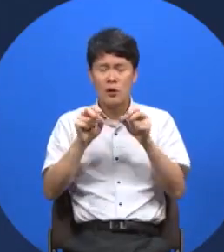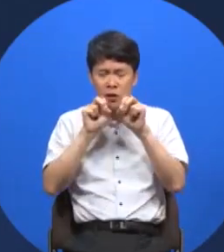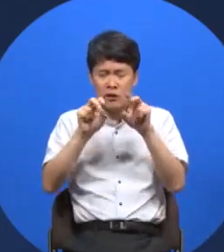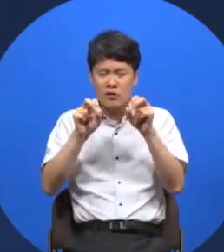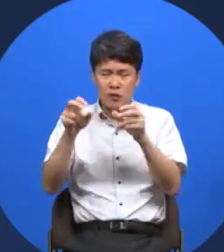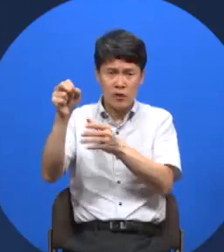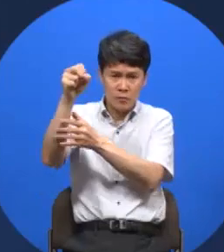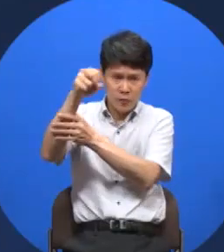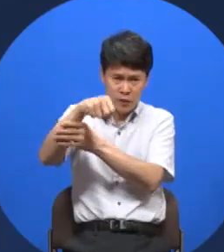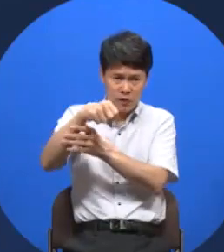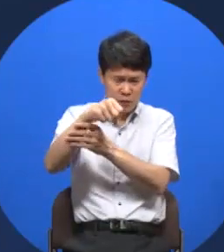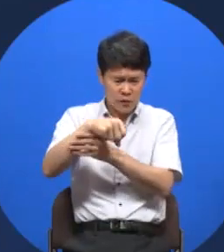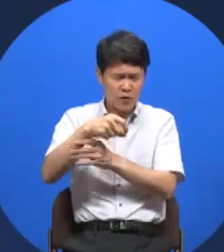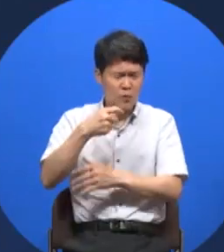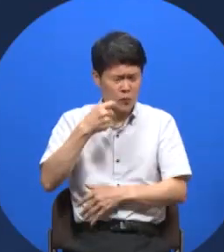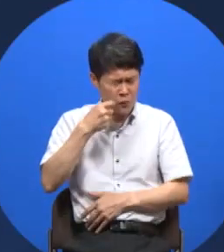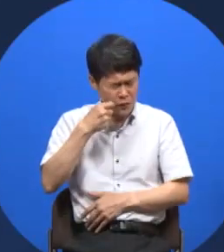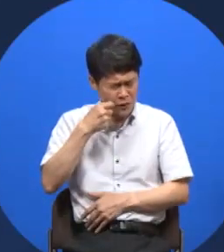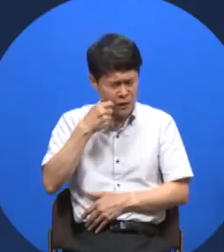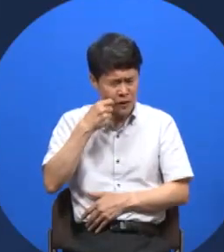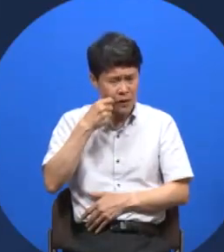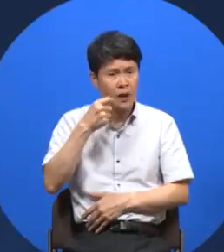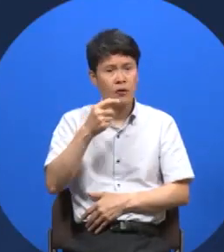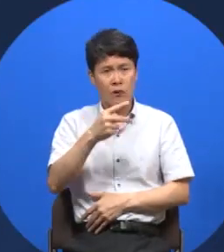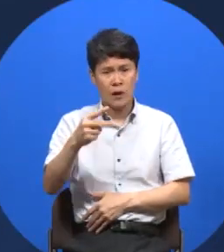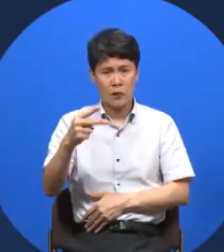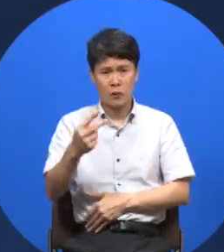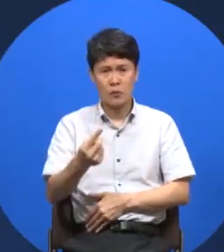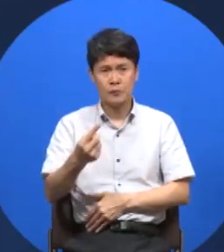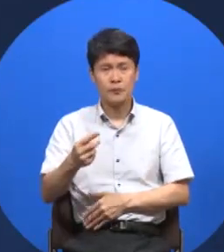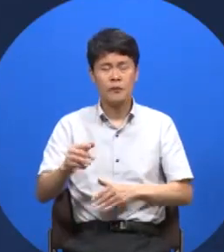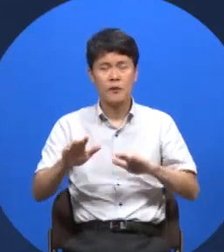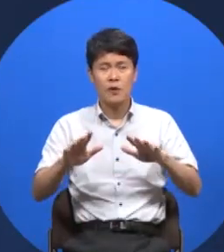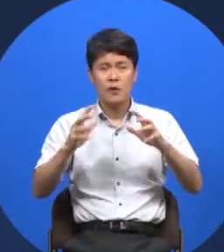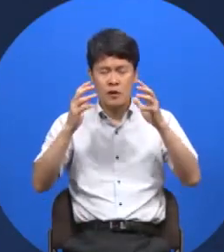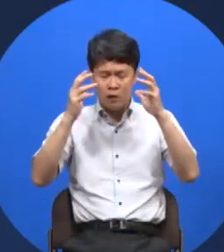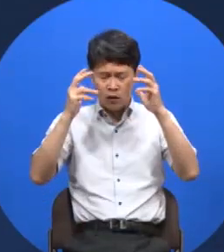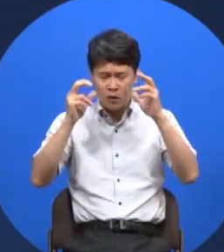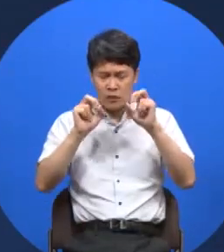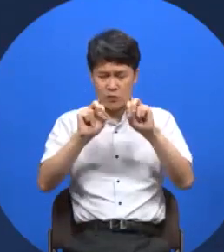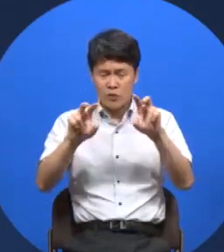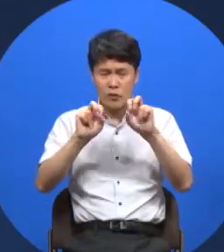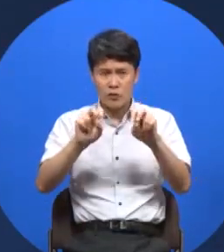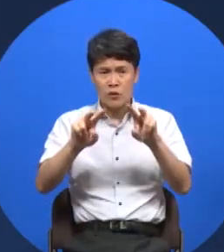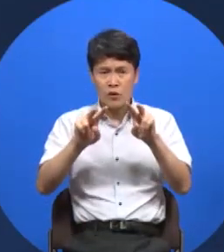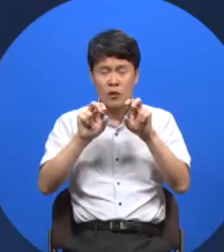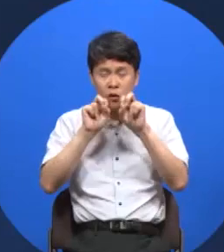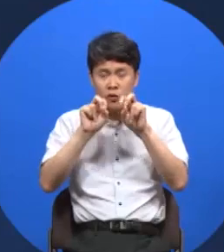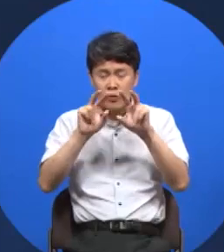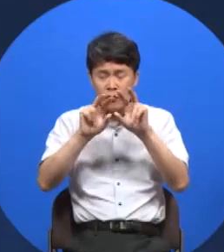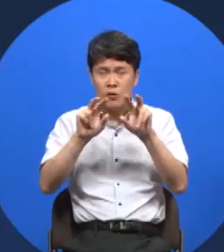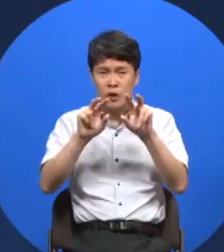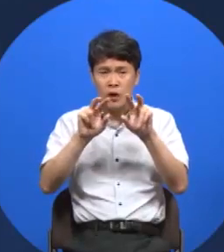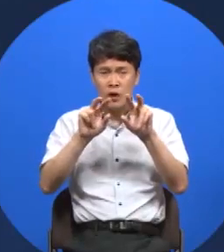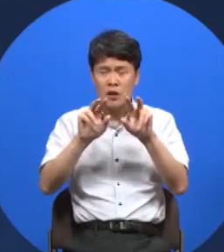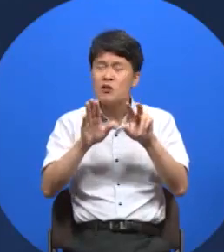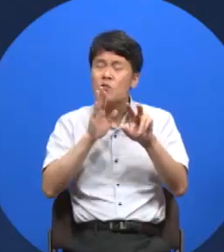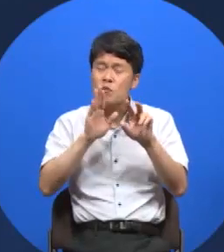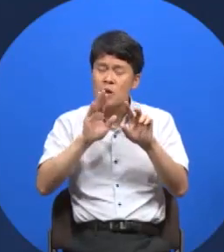결실을 맺고 있지 못한다고 할지라도 이번에 선교의 자리에 문자 그대로